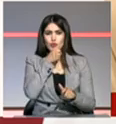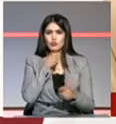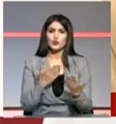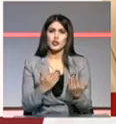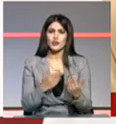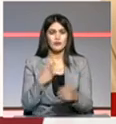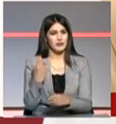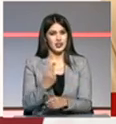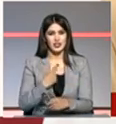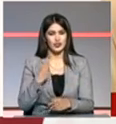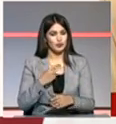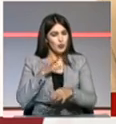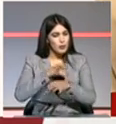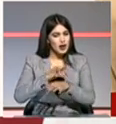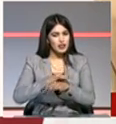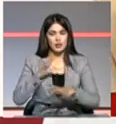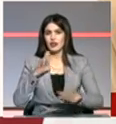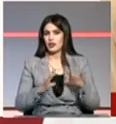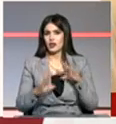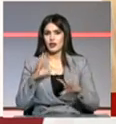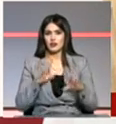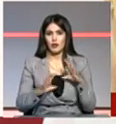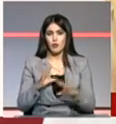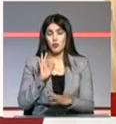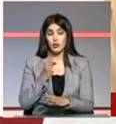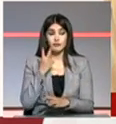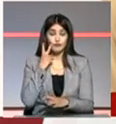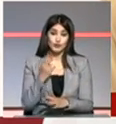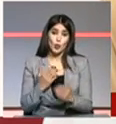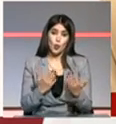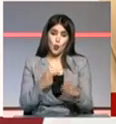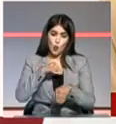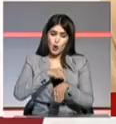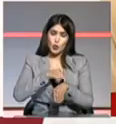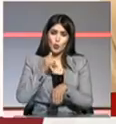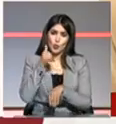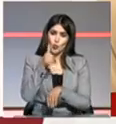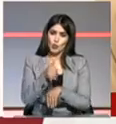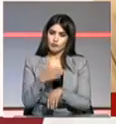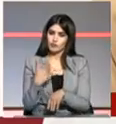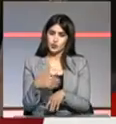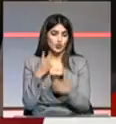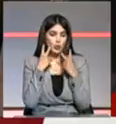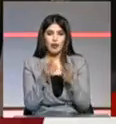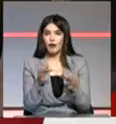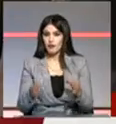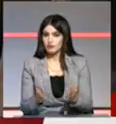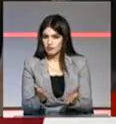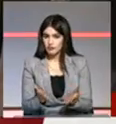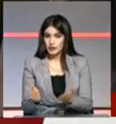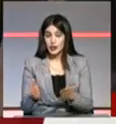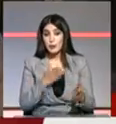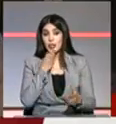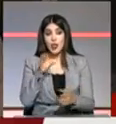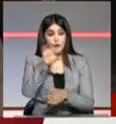مساك، وساعة ساعة هكا يعيطوا عليهم هكا. ايش يعمل الواحد بلاش ايش يعمل؟ كي نام حتى في اوروبا